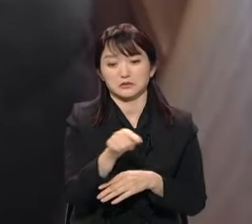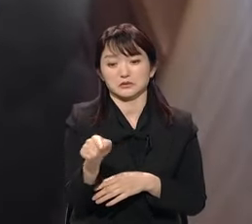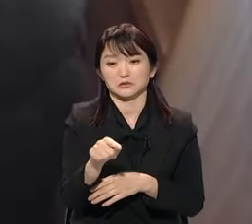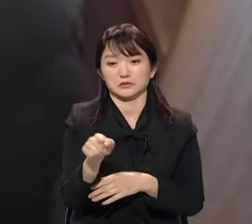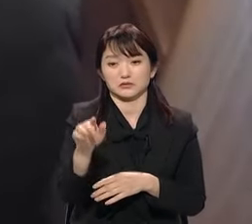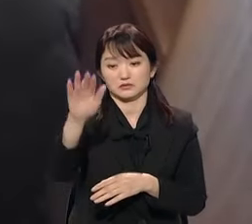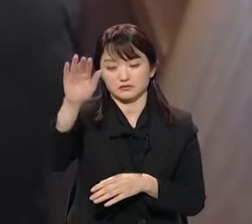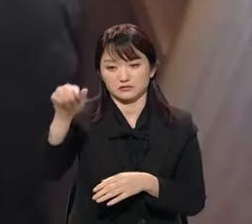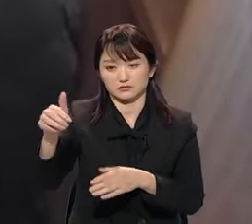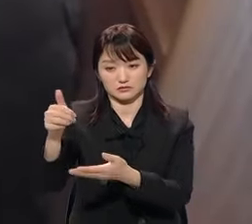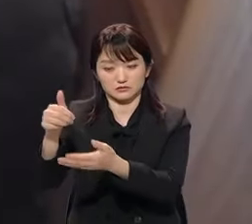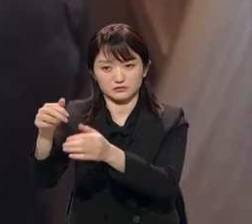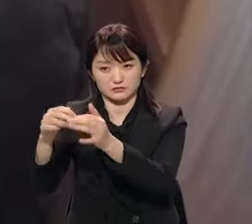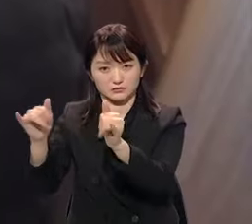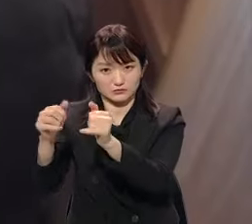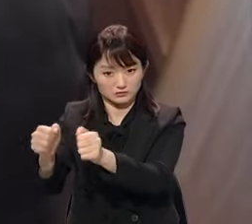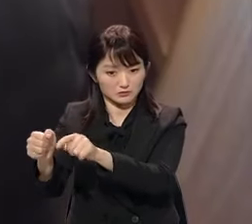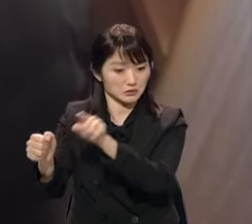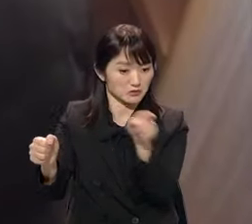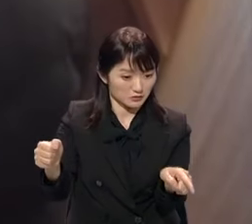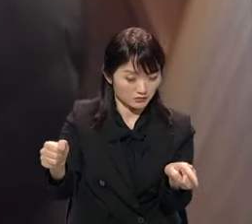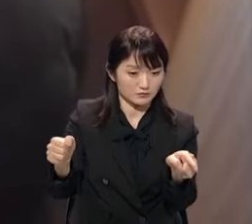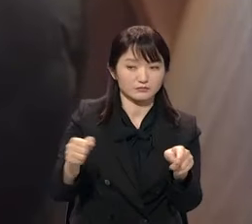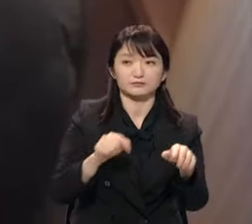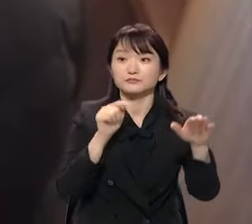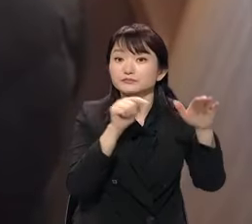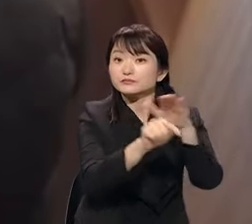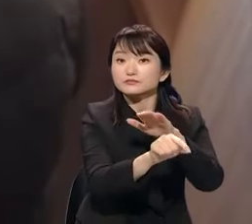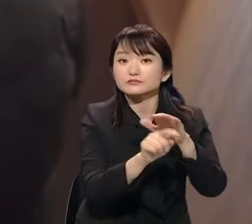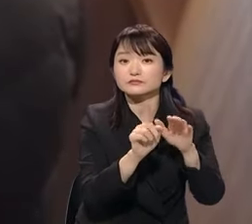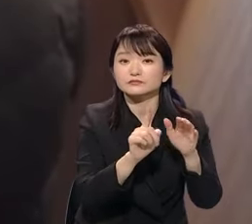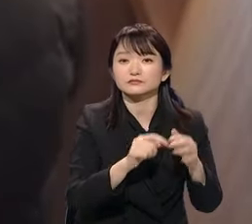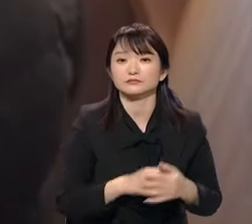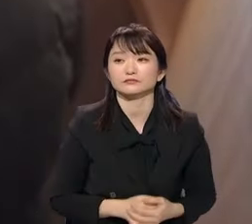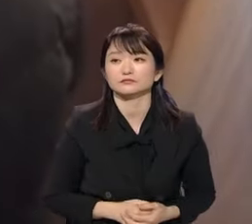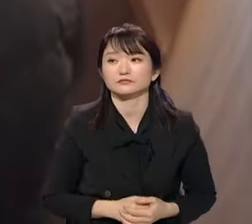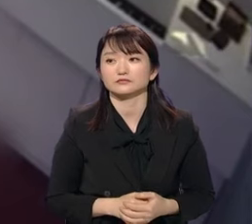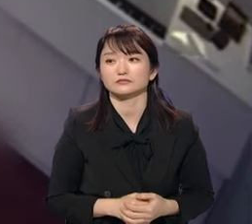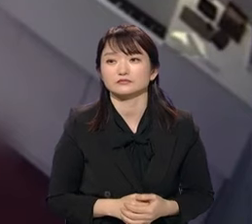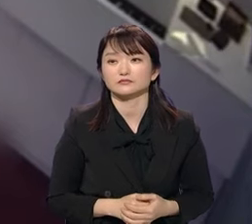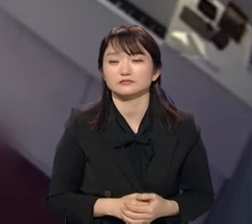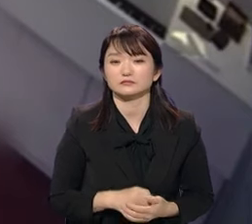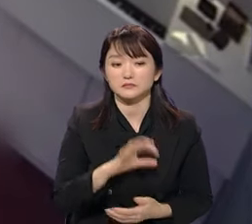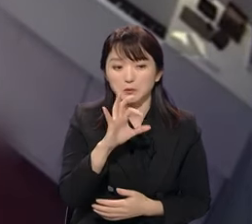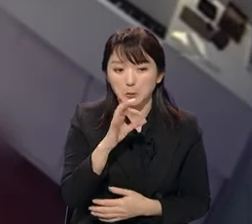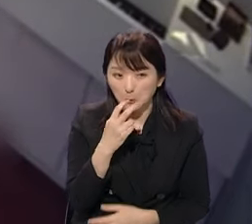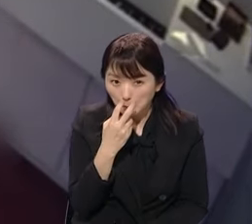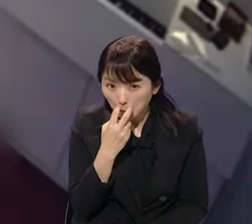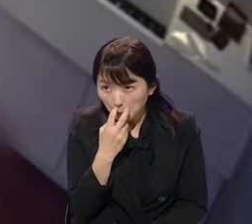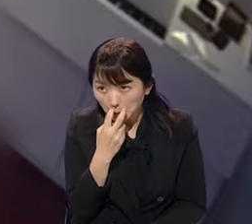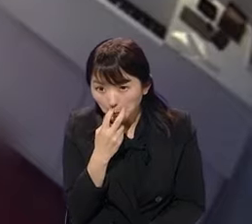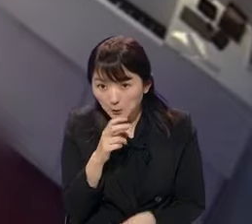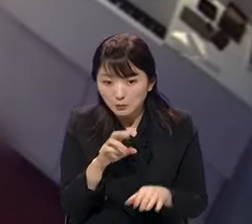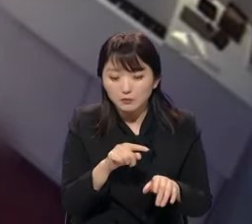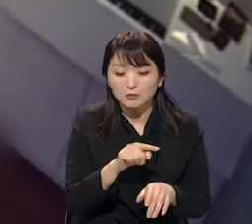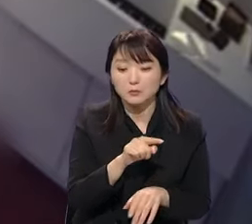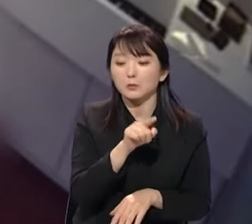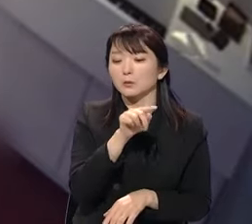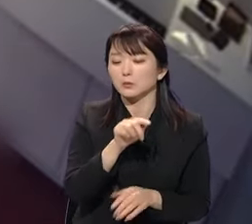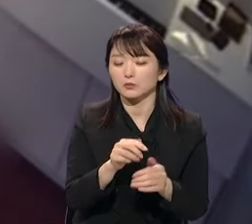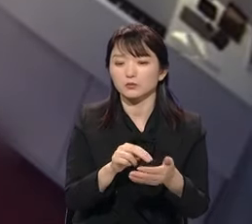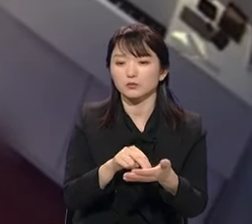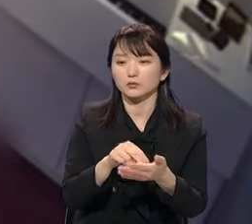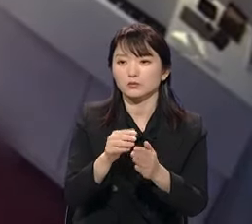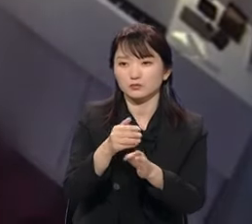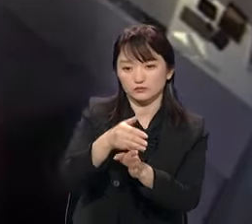들어가는 것 같죠? 자, 그런데 거기 가서도 화장실에서 뭐 훔쳐보듯이 옆 부스를 올라가서 막 보려고 그래. 하하,